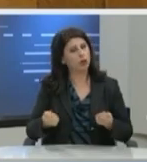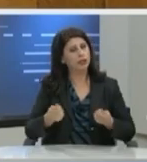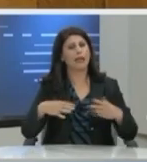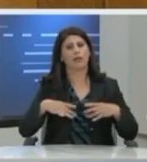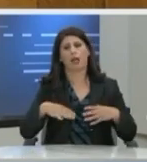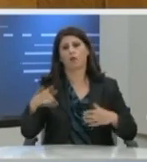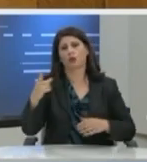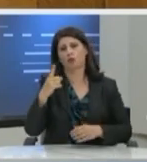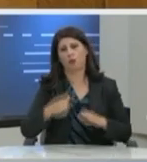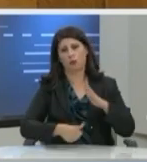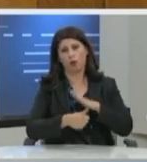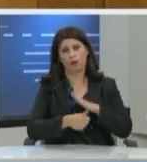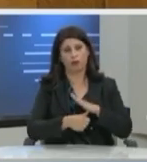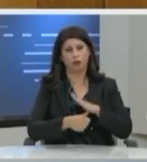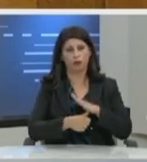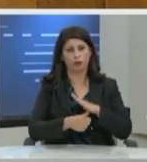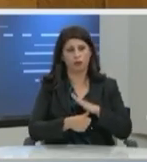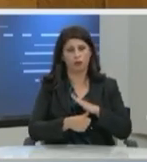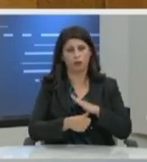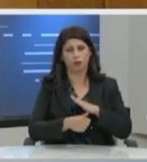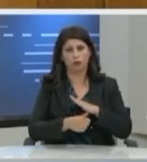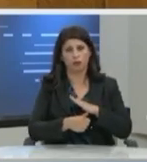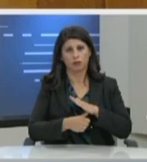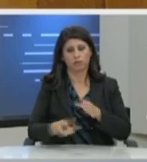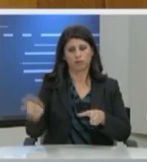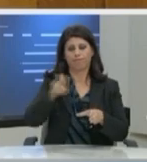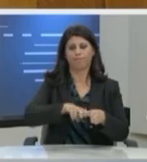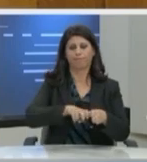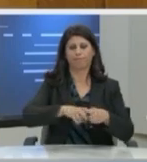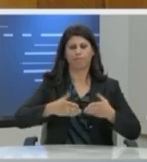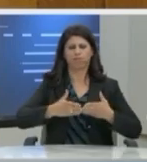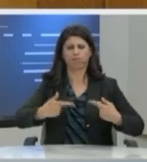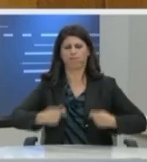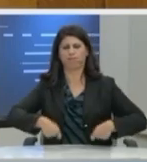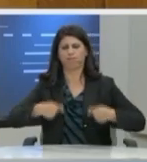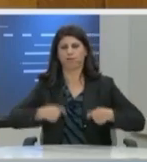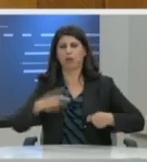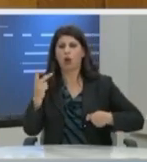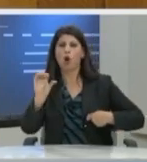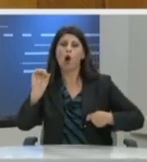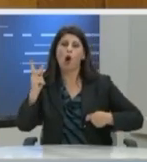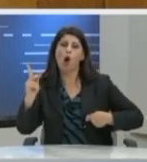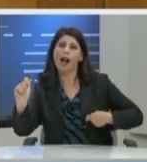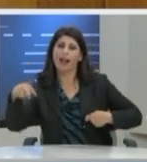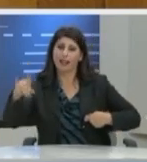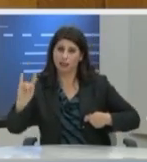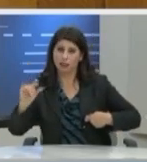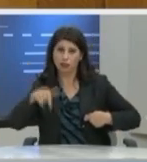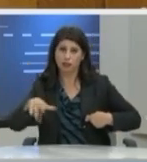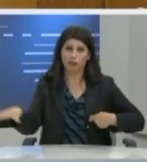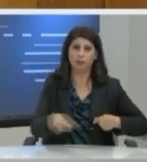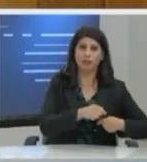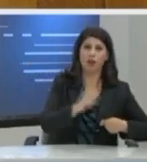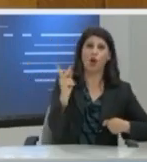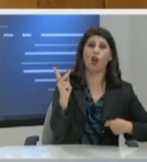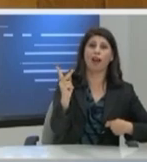διακοπές ο πρόεδρος του επί του γιότ του κυρίου Κόκαλη. Και τώρα τον πήρατε εσείς.